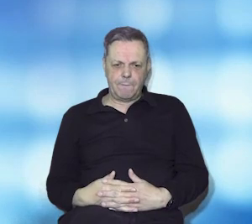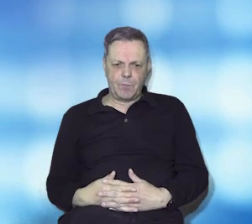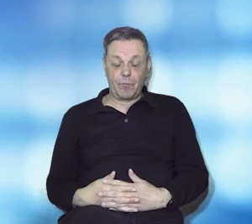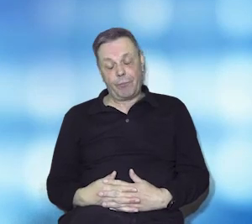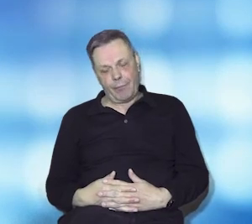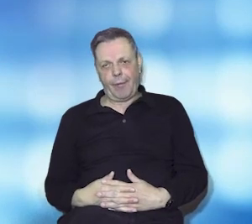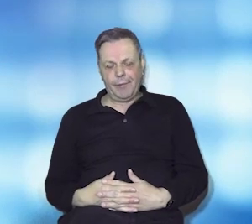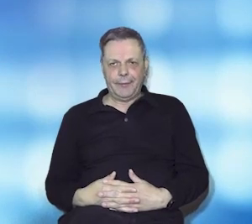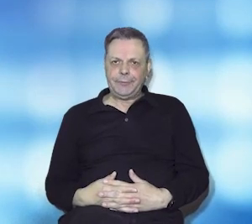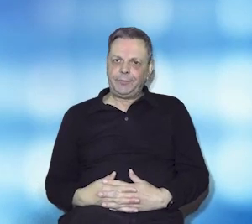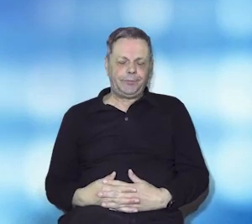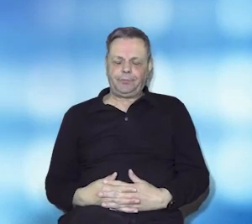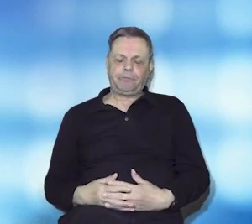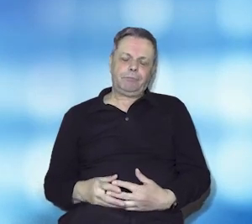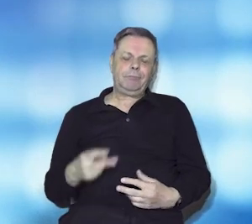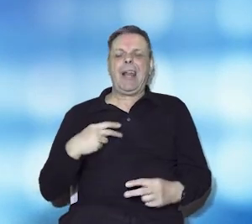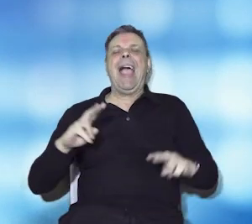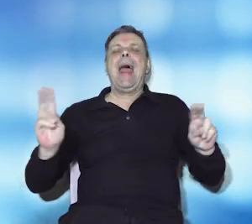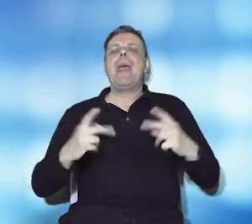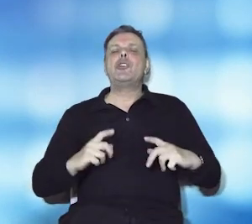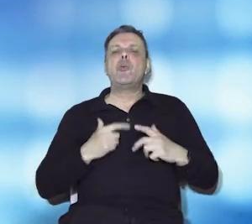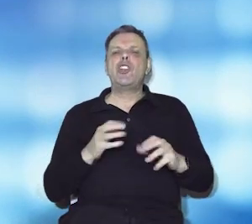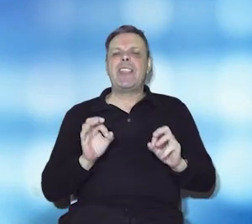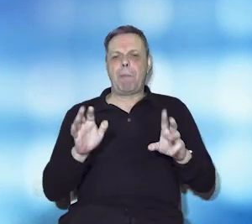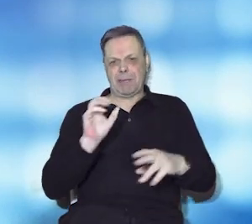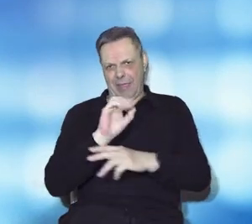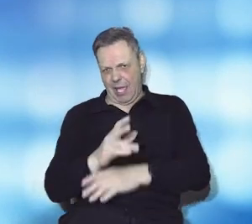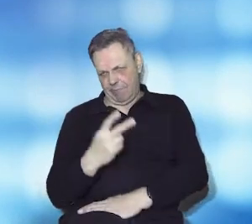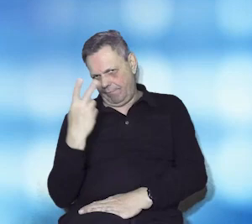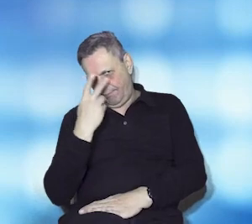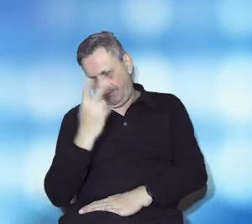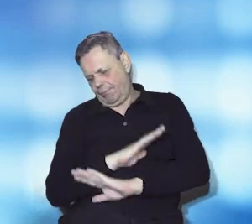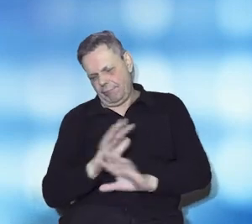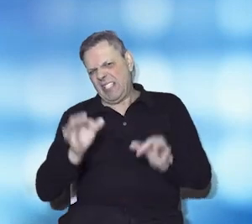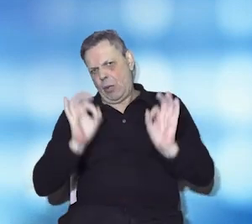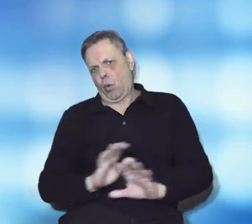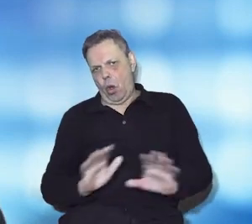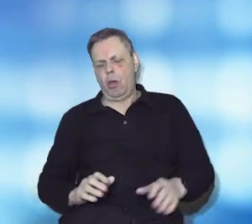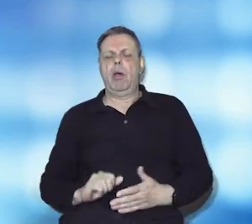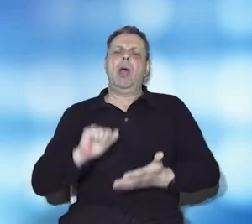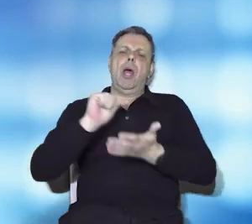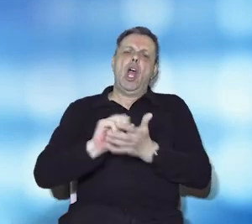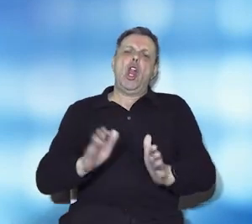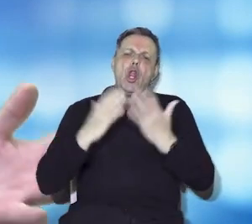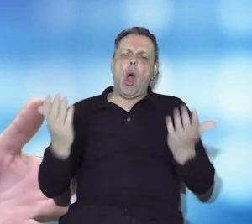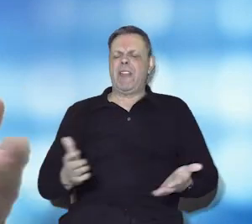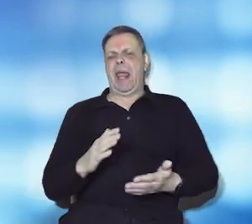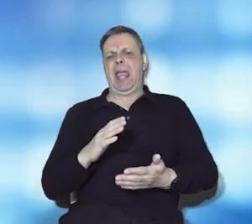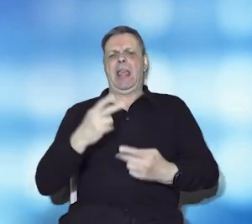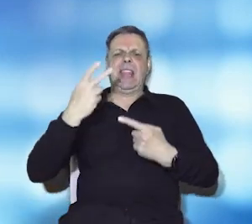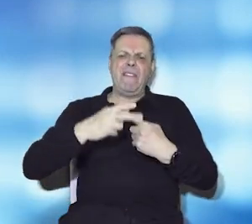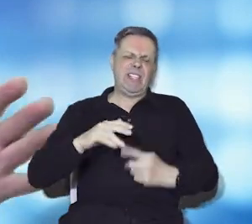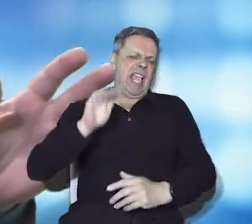Nedvojbeno je da ne možemo živjeti bez medija. Novine, televizija, vijesti, radio, šta god